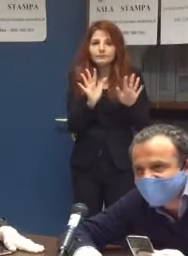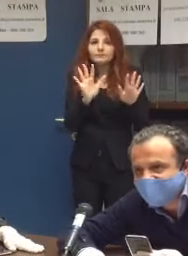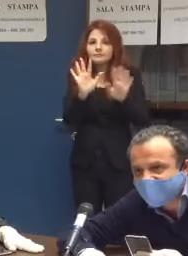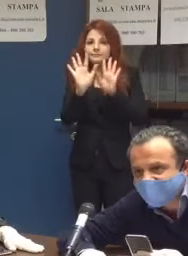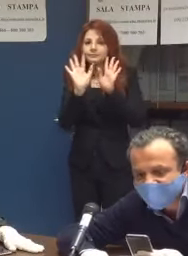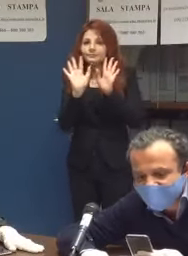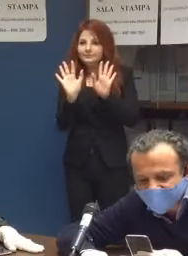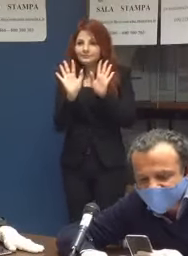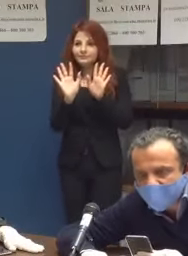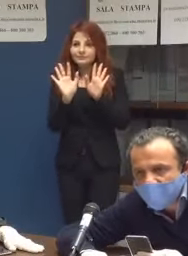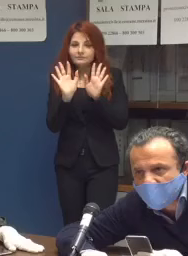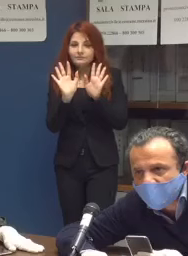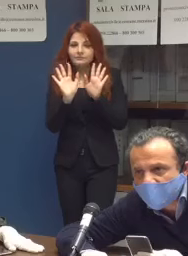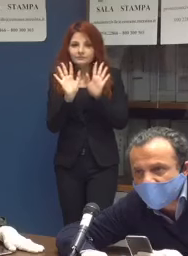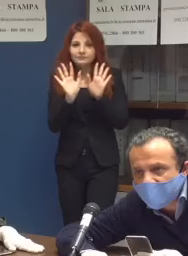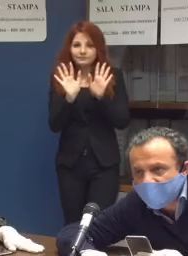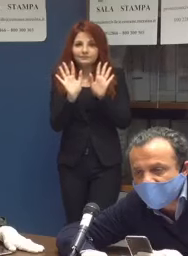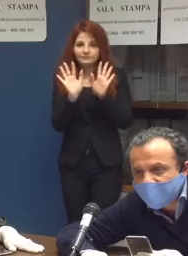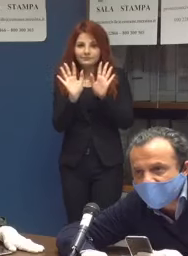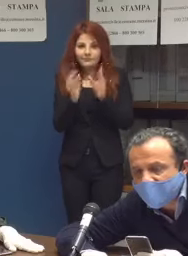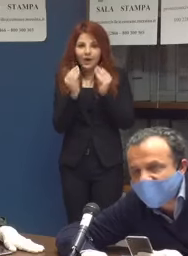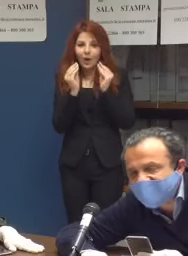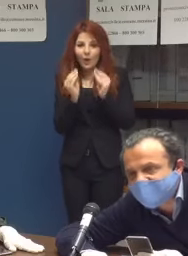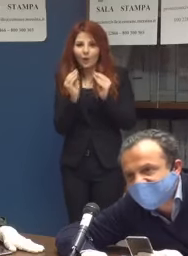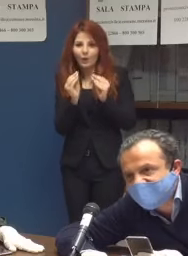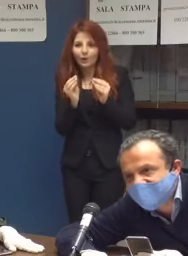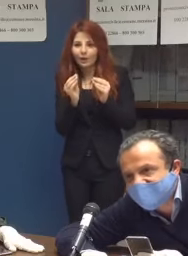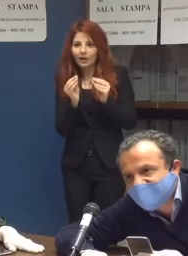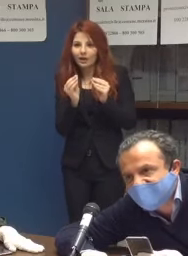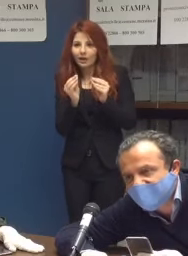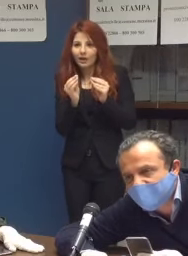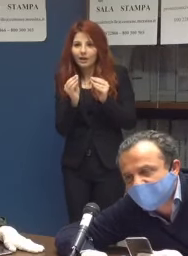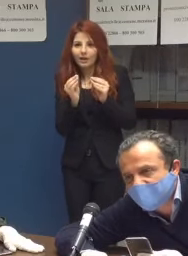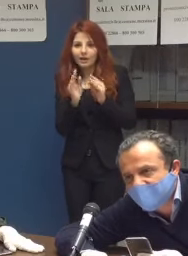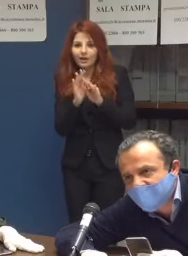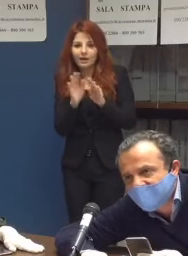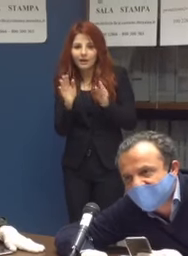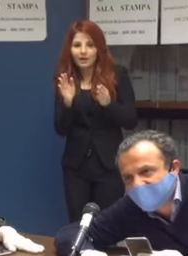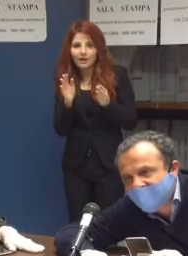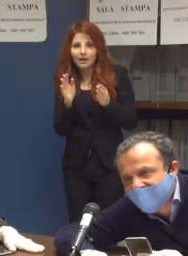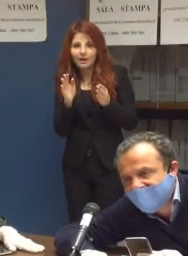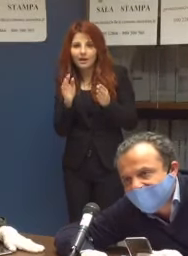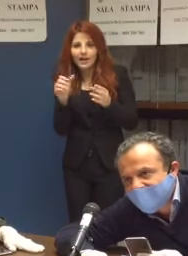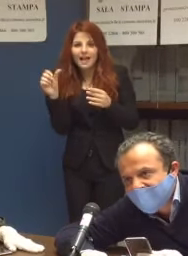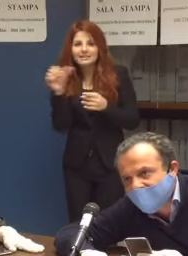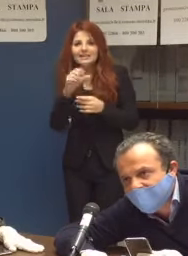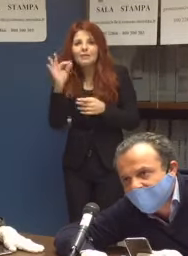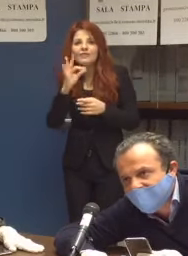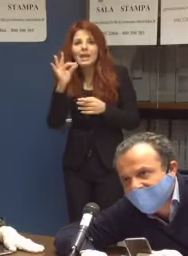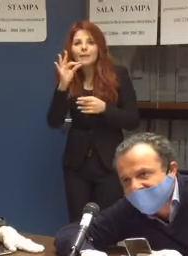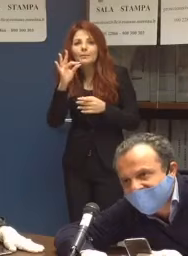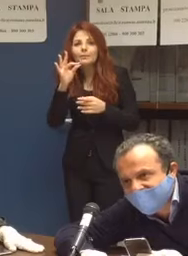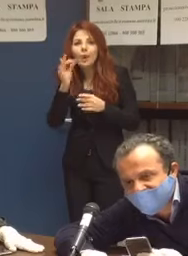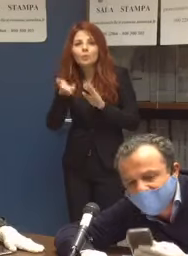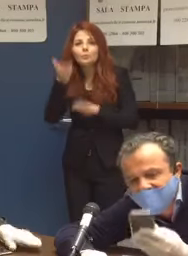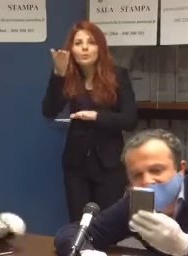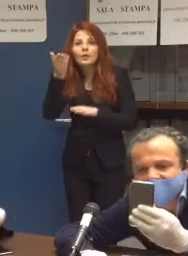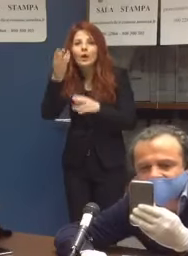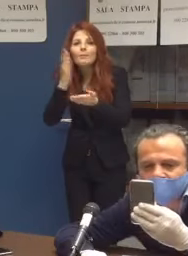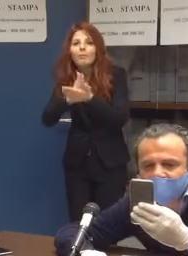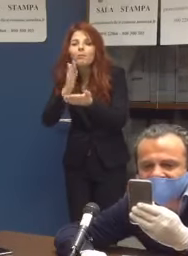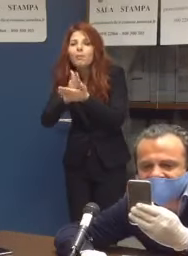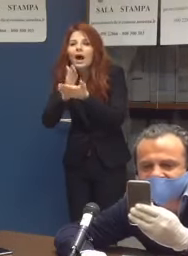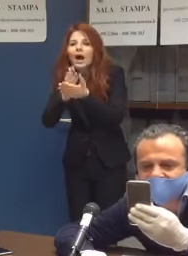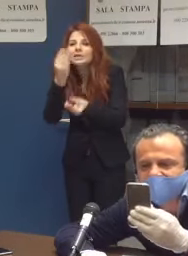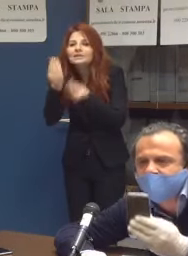Ragazzi, oh, la volete smettere lì a San Filippo Superiore di giocare con i motorini elettrici? Qua vi